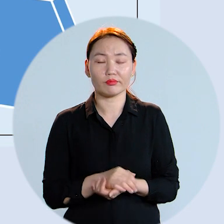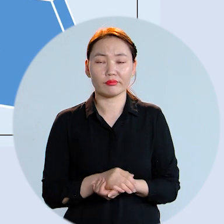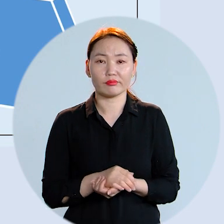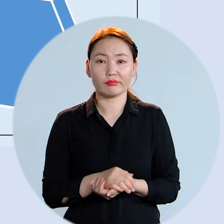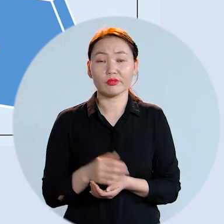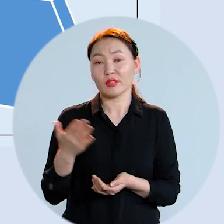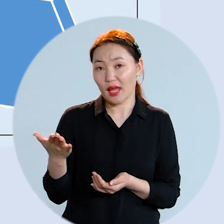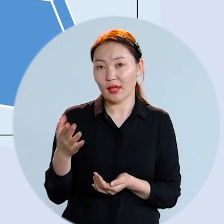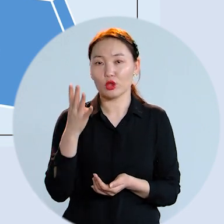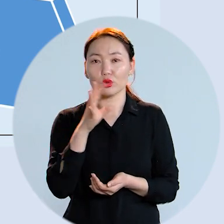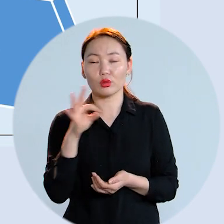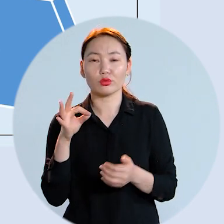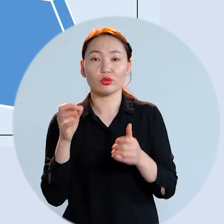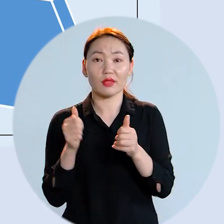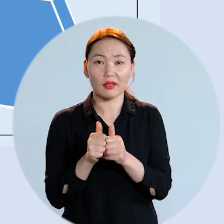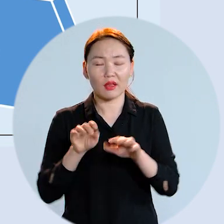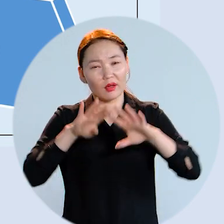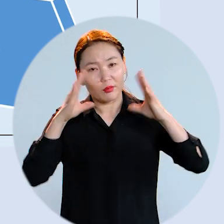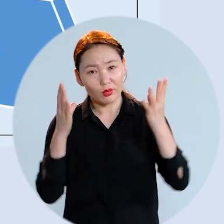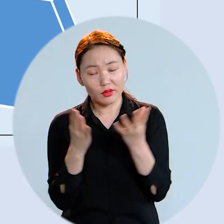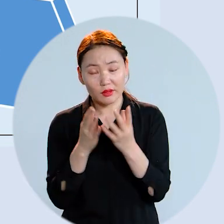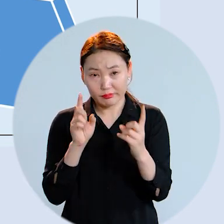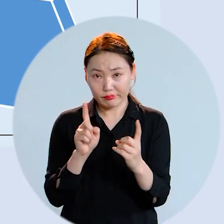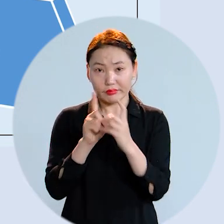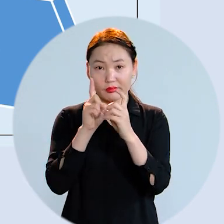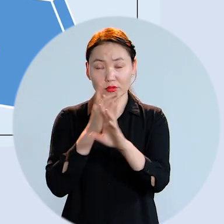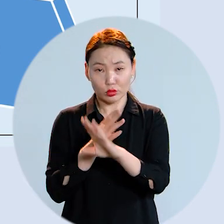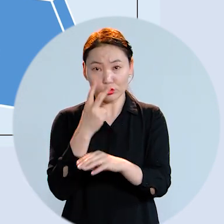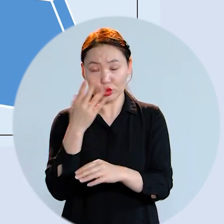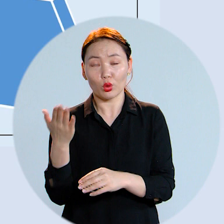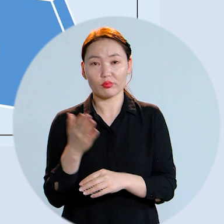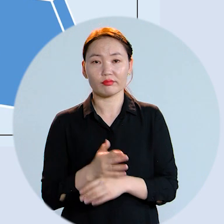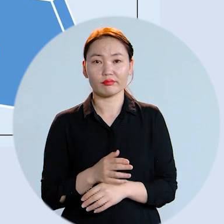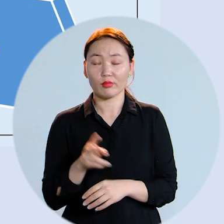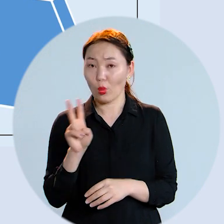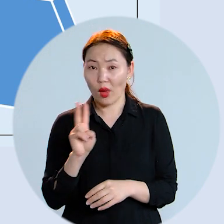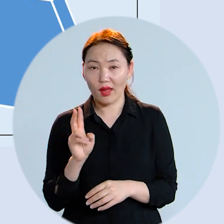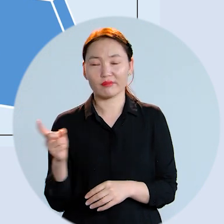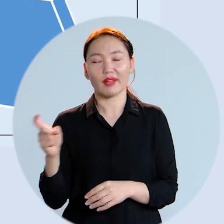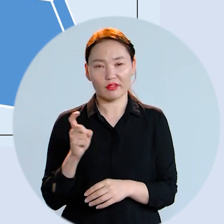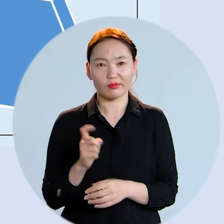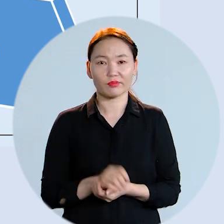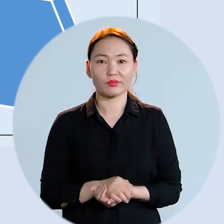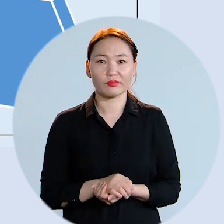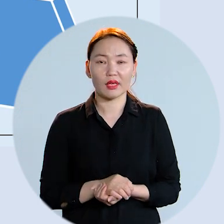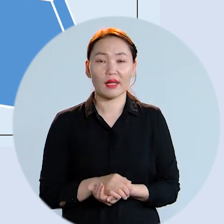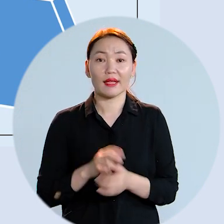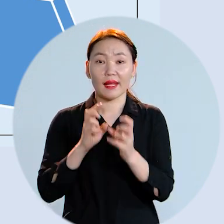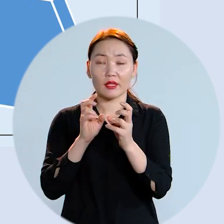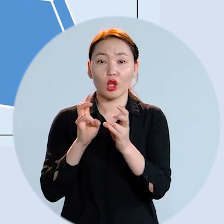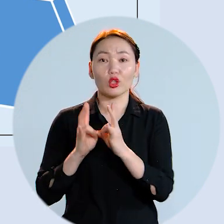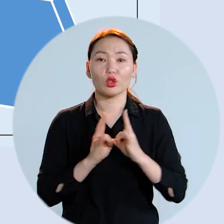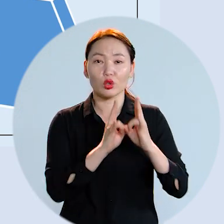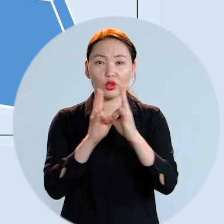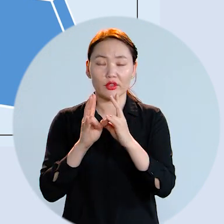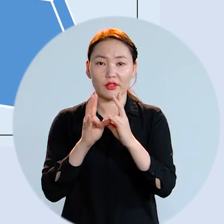нь нүүр тулж та харилцаж үзсэн үү? Үгүй. Үгүй байх тийм ээ. Тэгэхээр хөрлийн хүрээгээ хэдүүлээ зураглаж үзүүлсэн шүү дээ, тийм ээ.